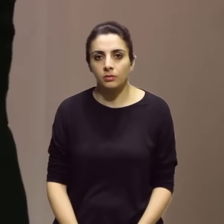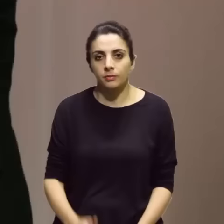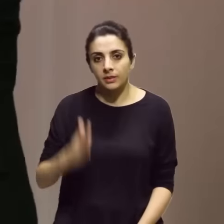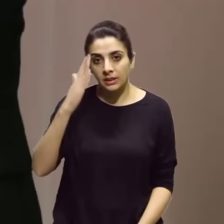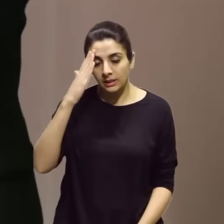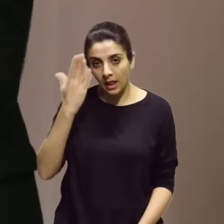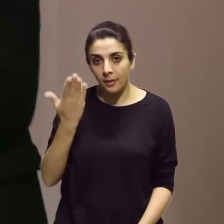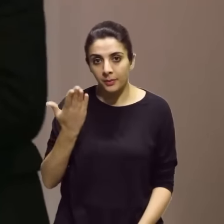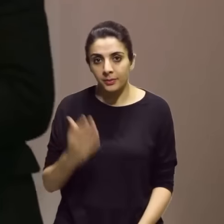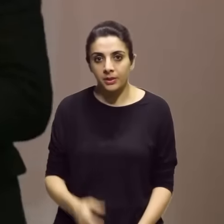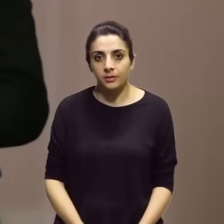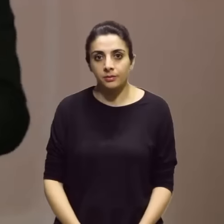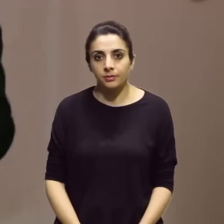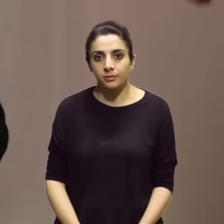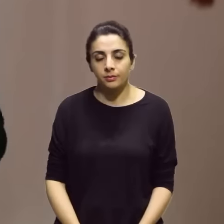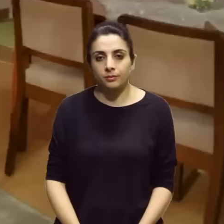Selam.